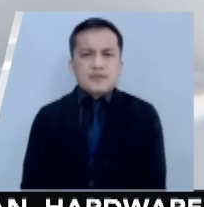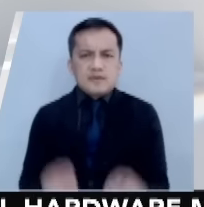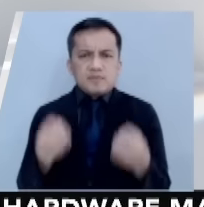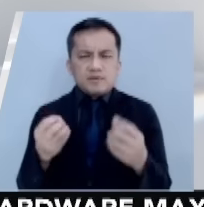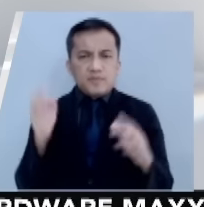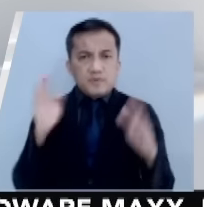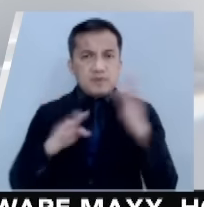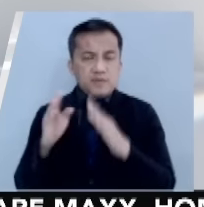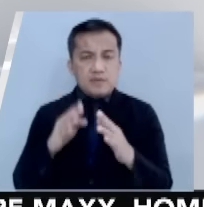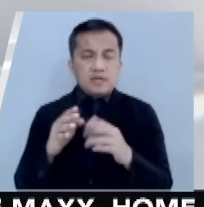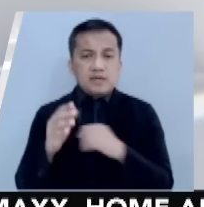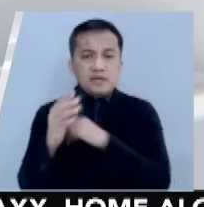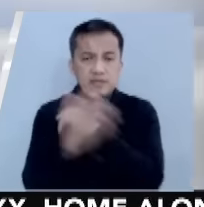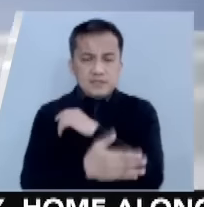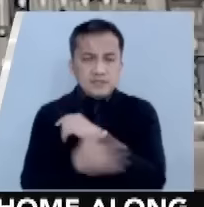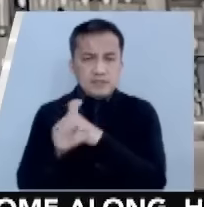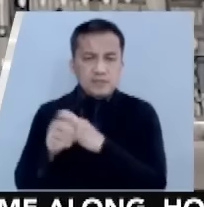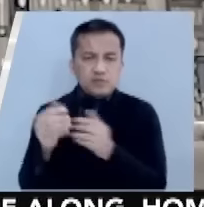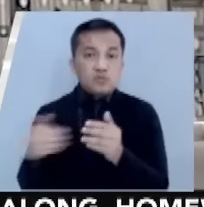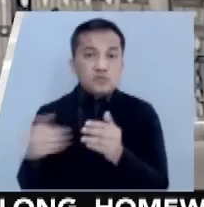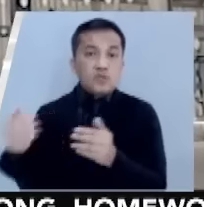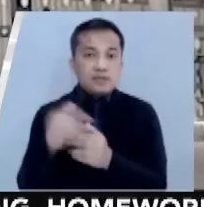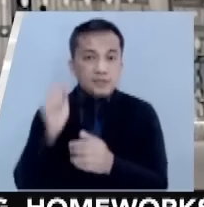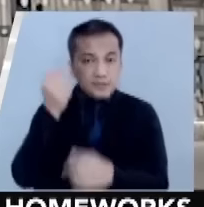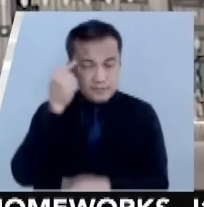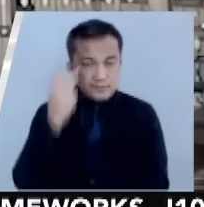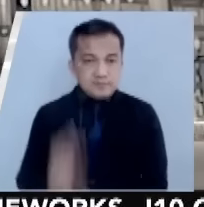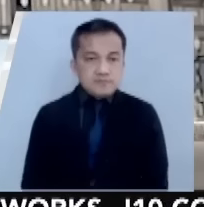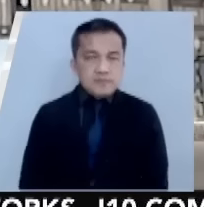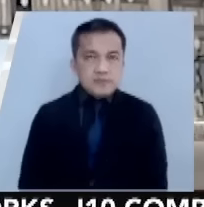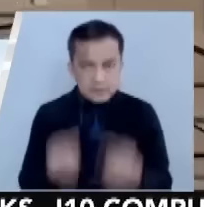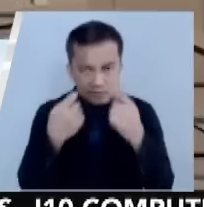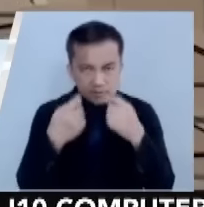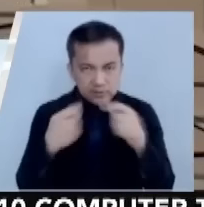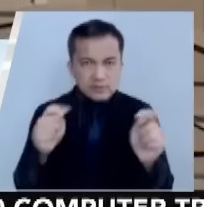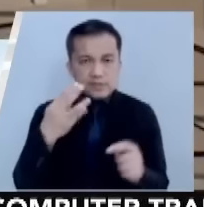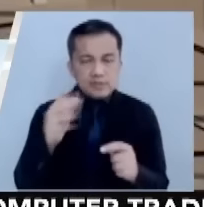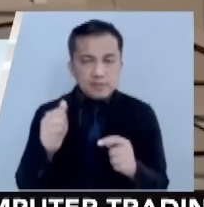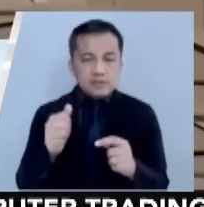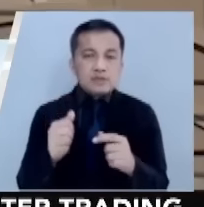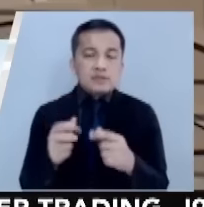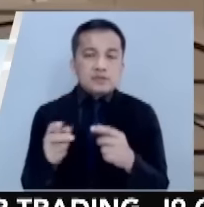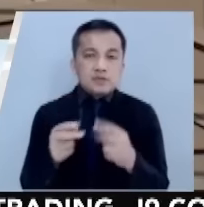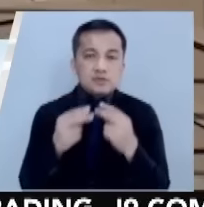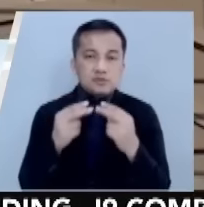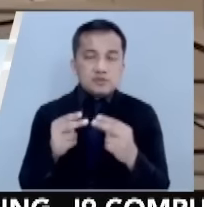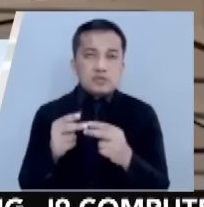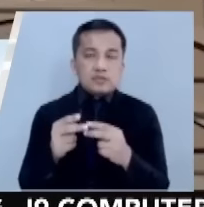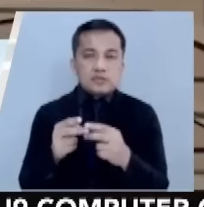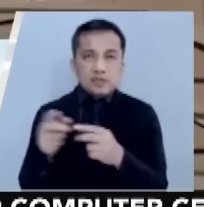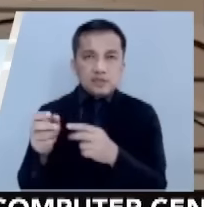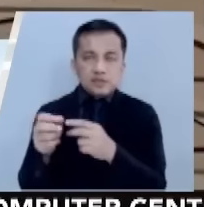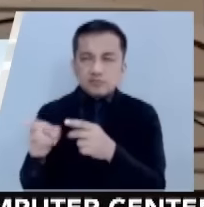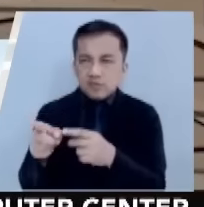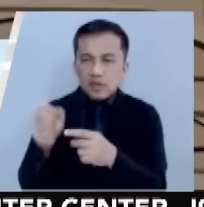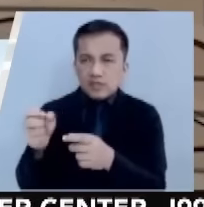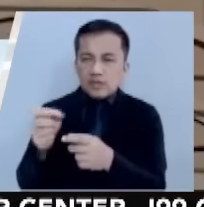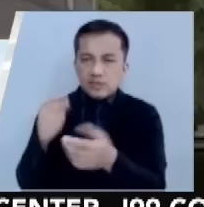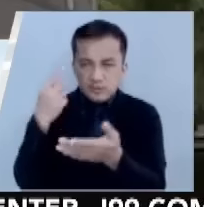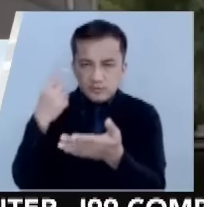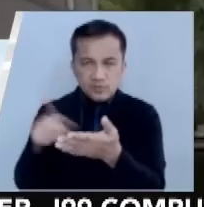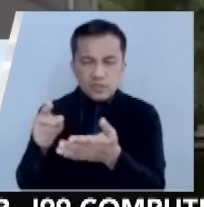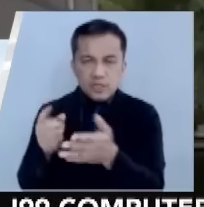na dapat unahin ng pamahalaan. Sinusubukan ng GMA Integrated News na linawin yan sa pamunuan ng INC. Pero sabi